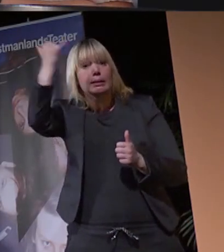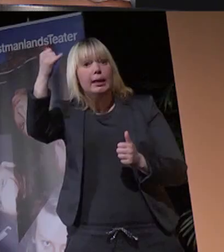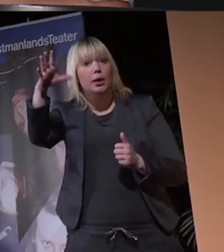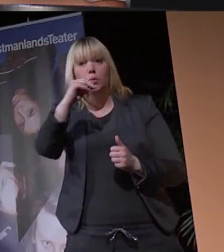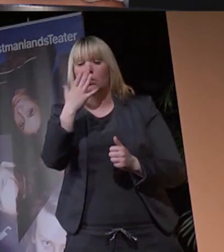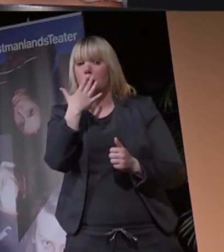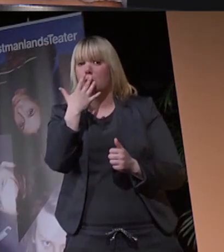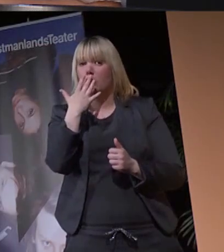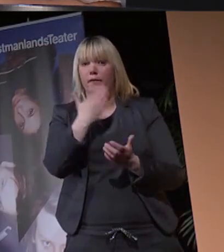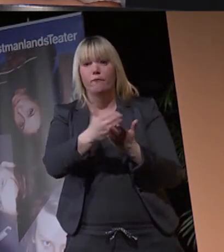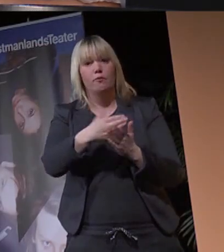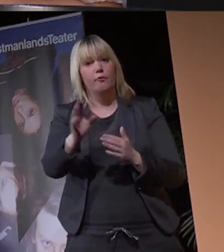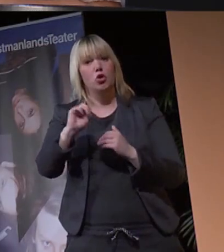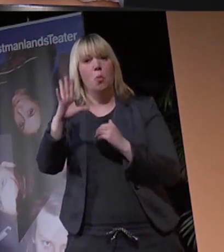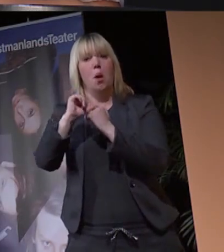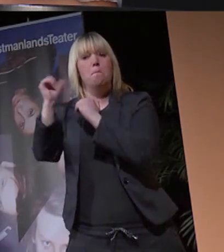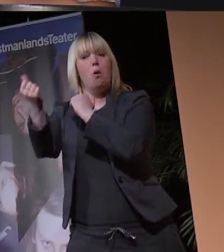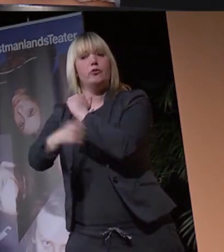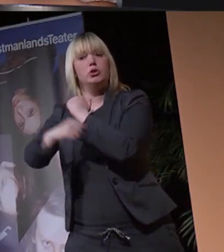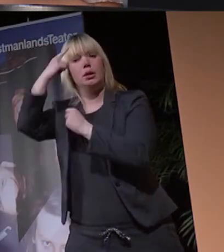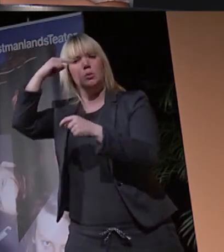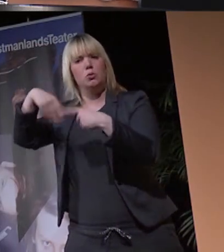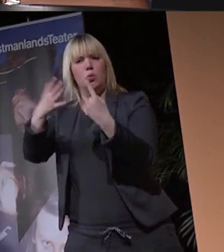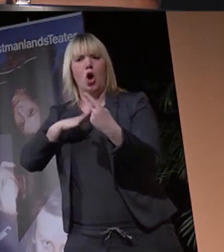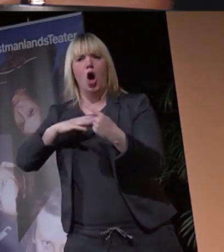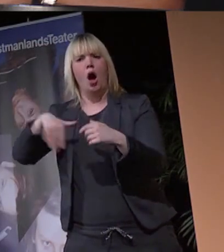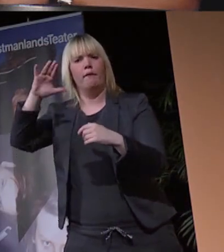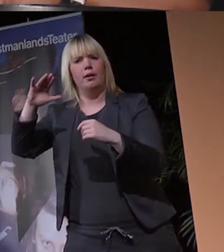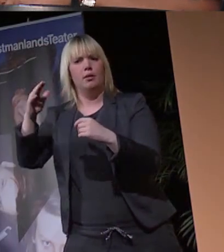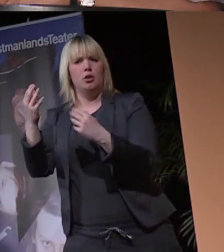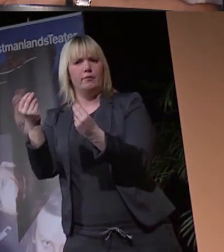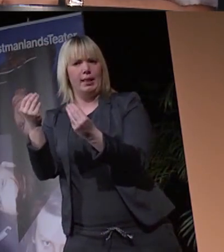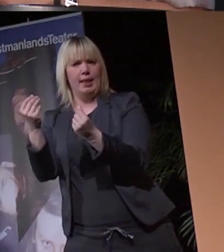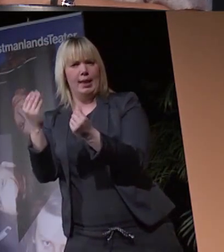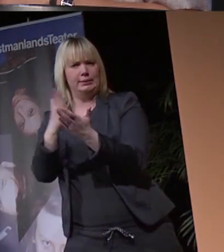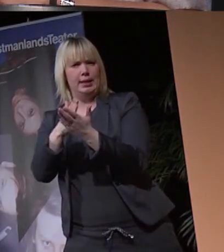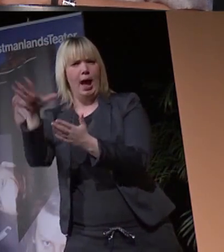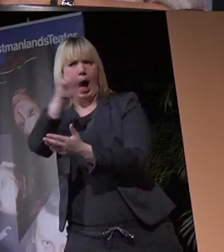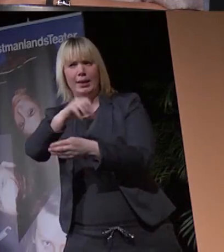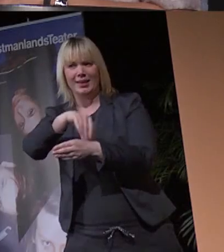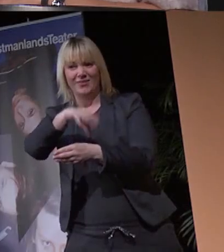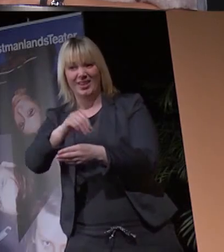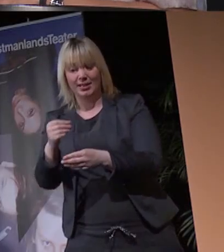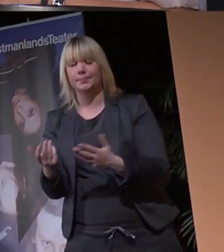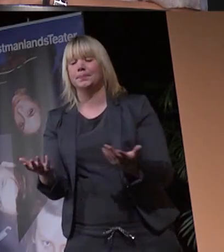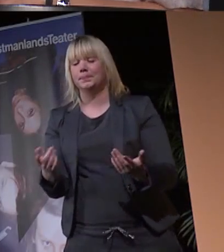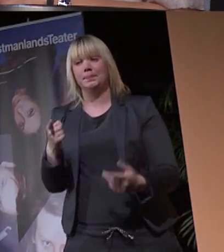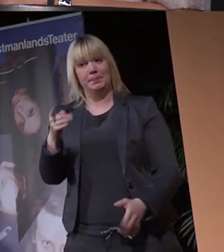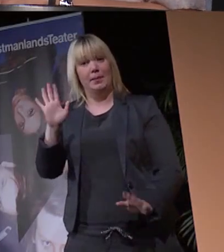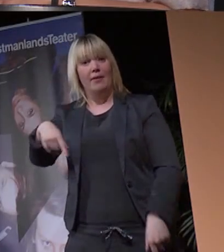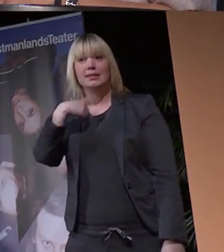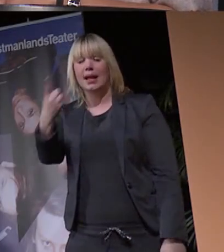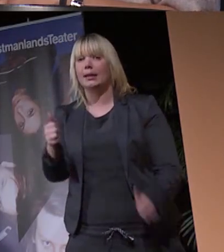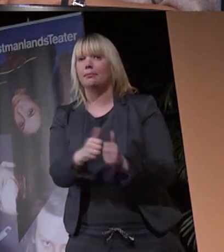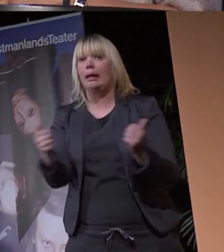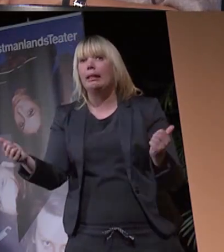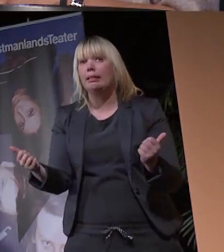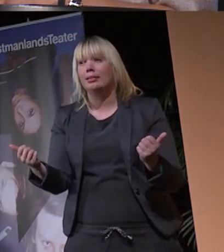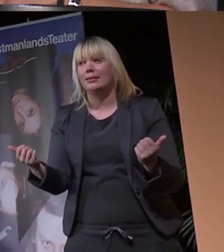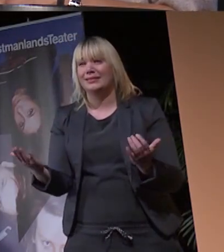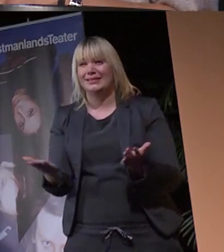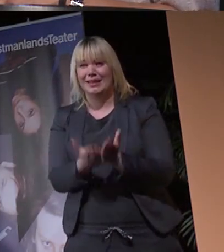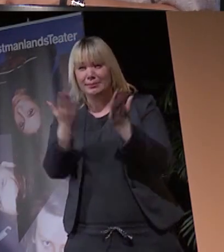professionell kultur med hög kvalitet för alla i hela landet. Mm. Samtidigt om man säger det och ligger kvar i idén. Jag får en